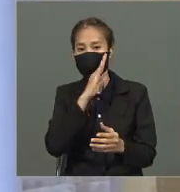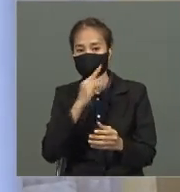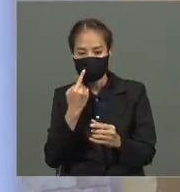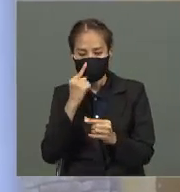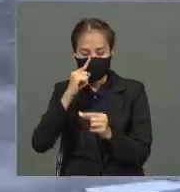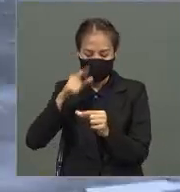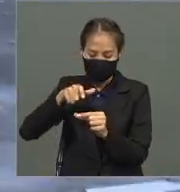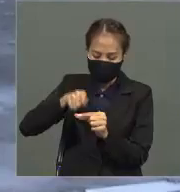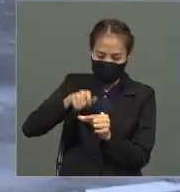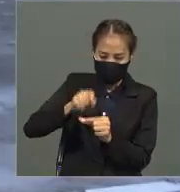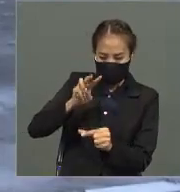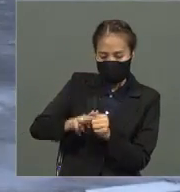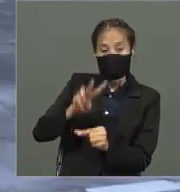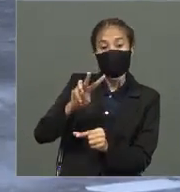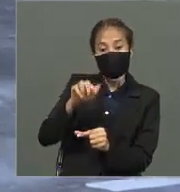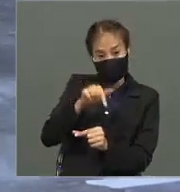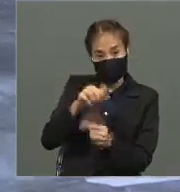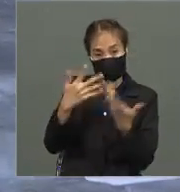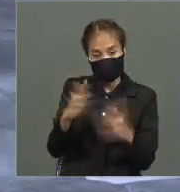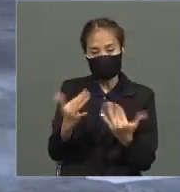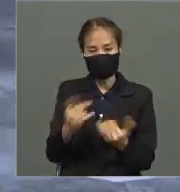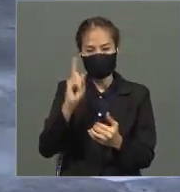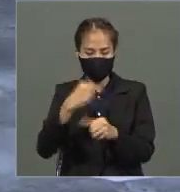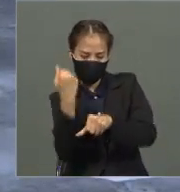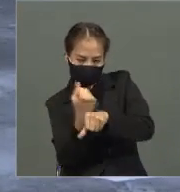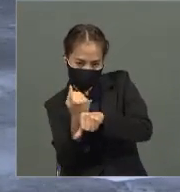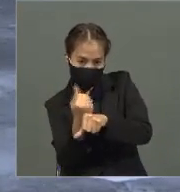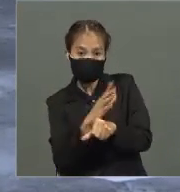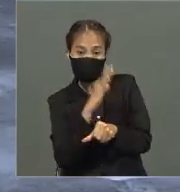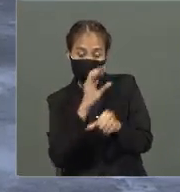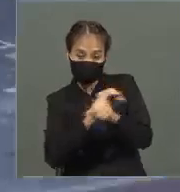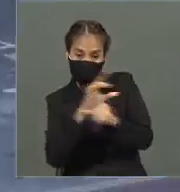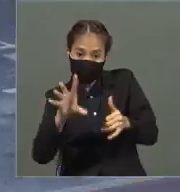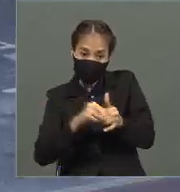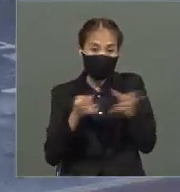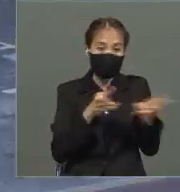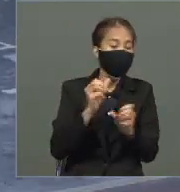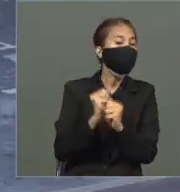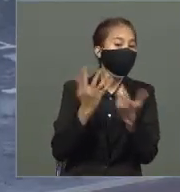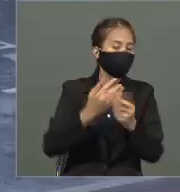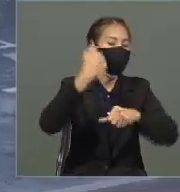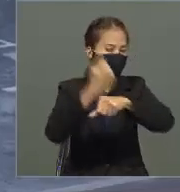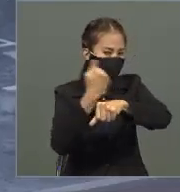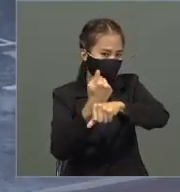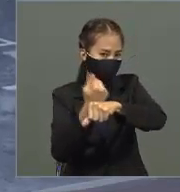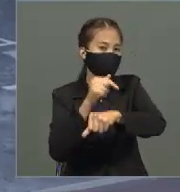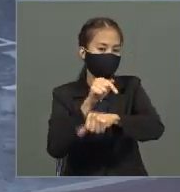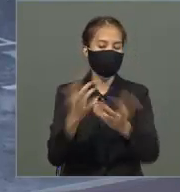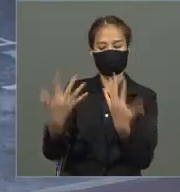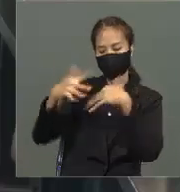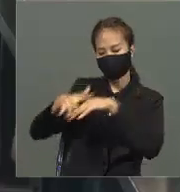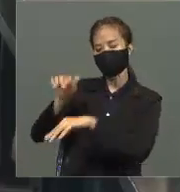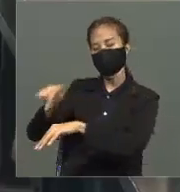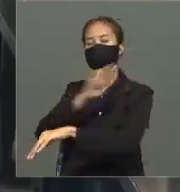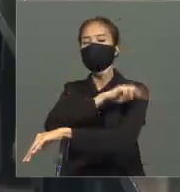กรองหาซื้อออกมาเป็นบวกเนี่ยให้มีการซักซ้อมนะคะอย่างเคร่งครัดแล้วก็ประสานความร่วมมือกับสถานพยาบาลเครือ